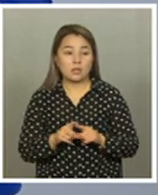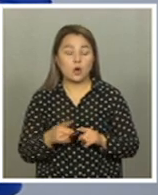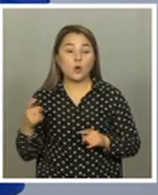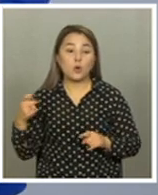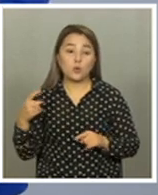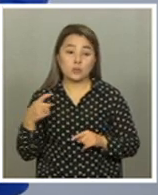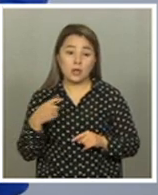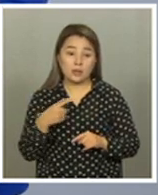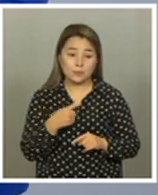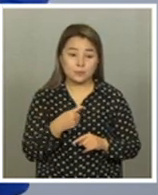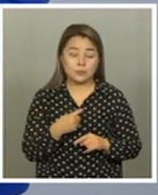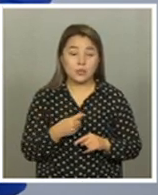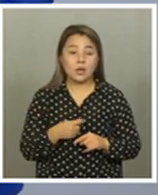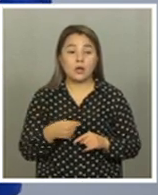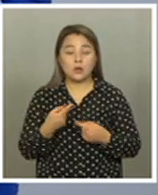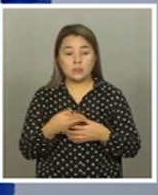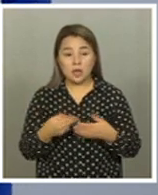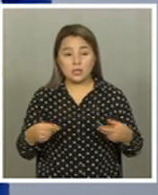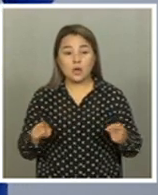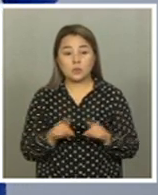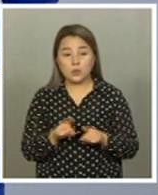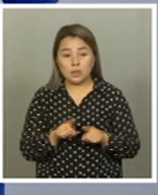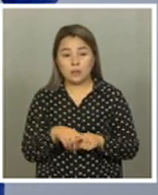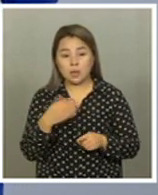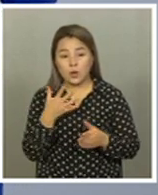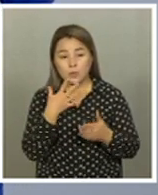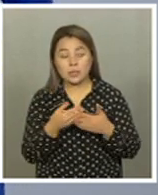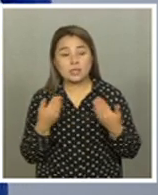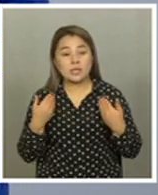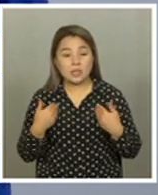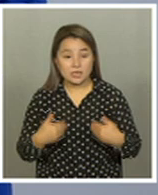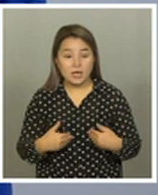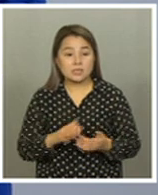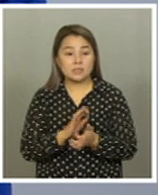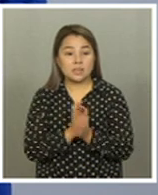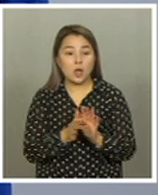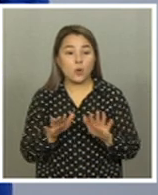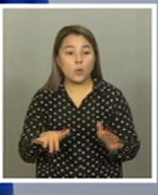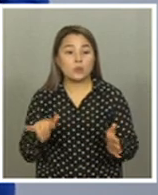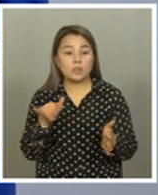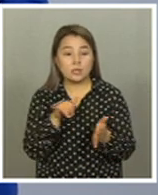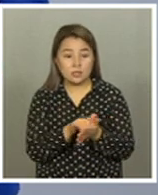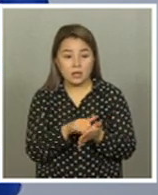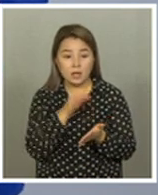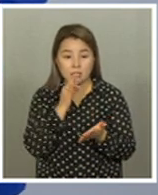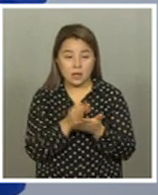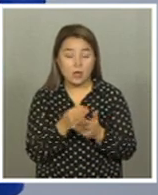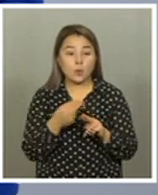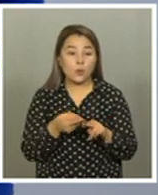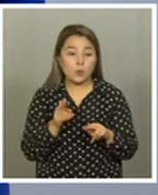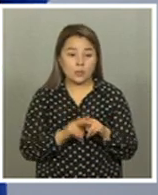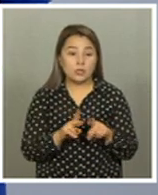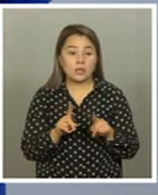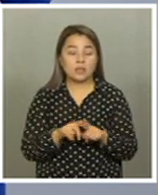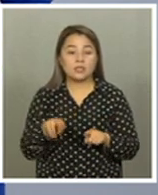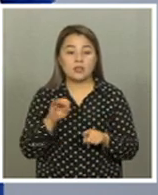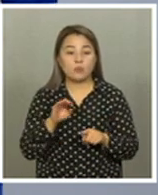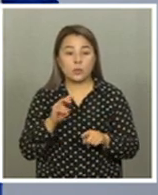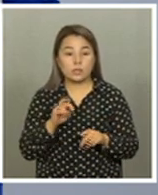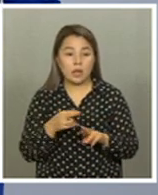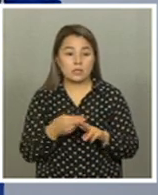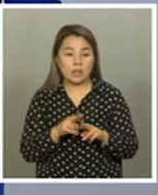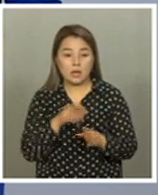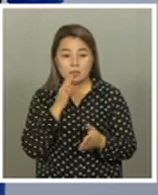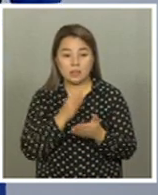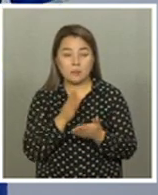және жұмыр құрттарда олардың денесі тығыз орналасқандықтан оларда диффузия жүреді.